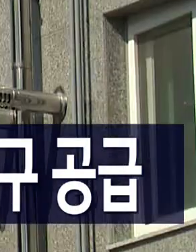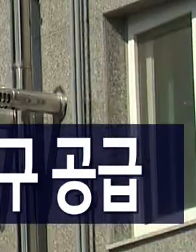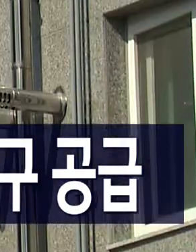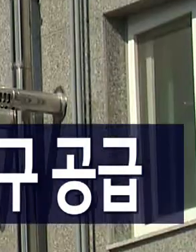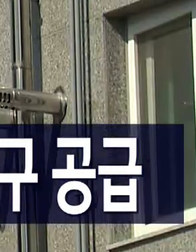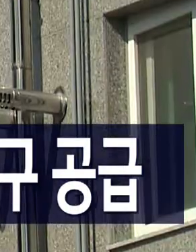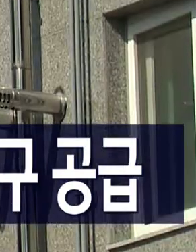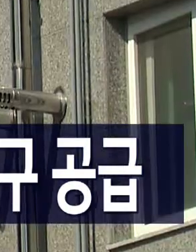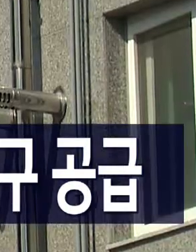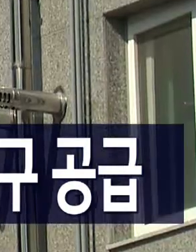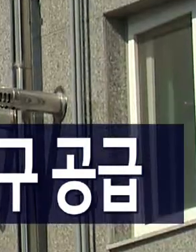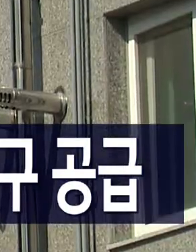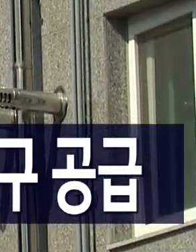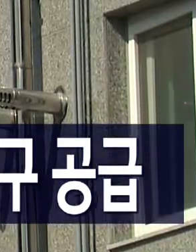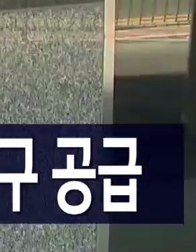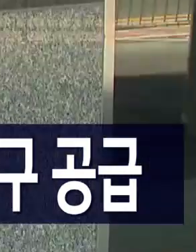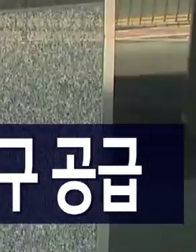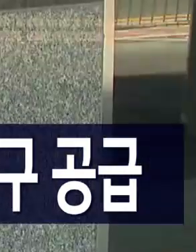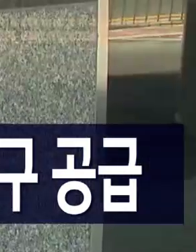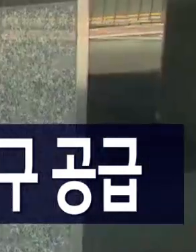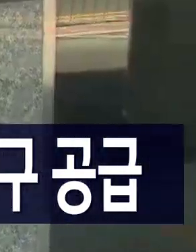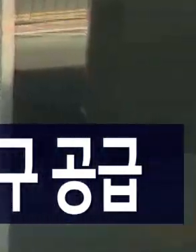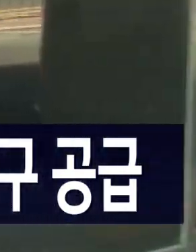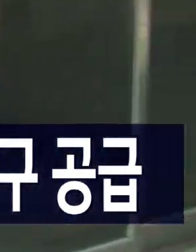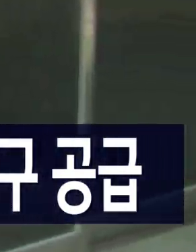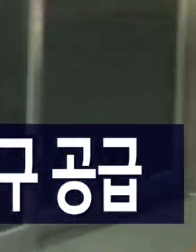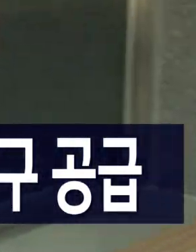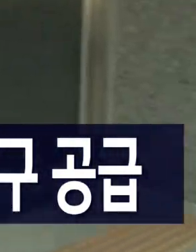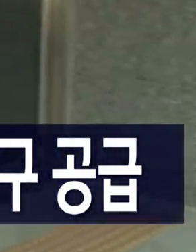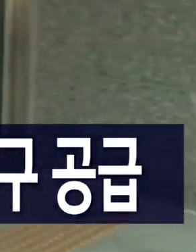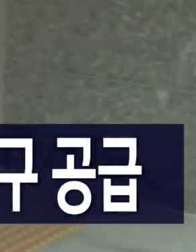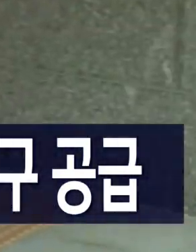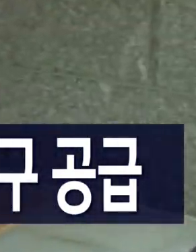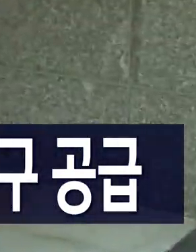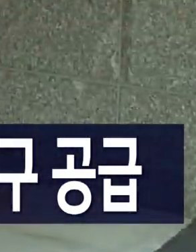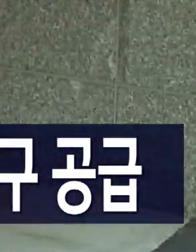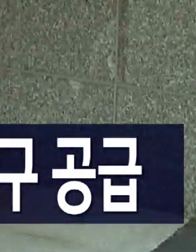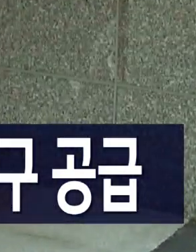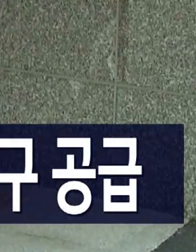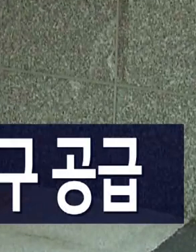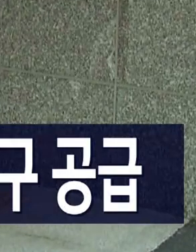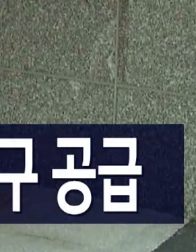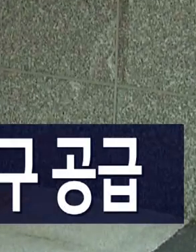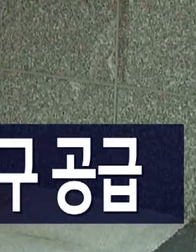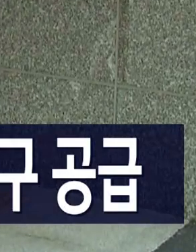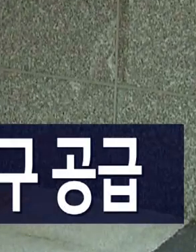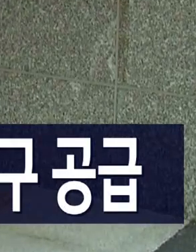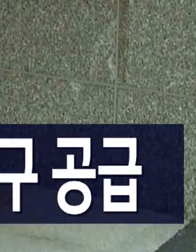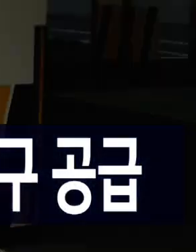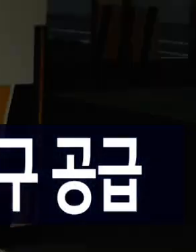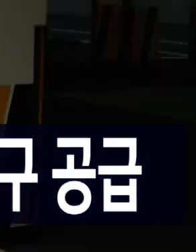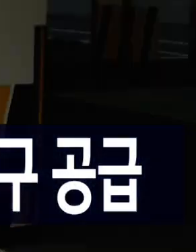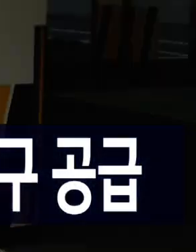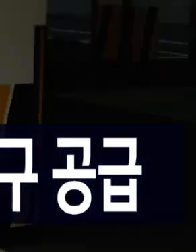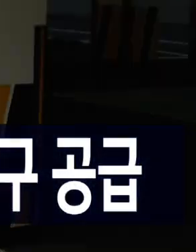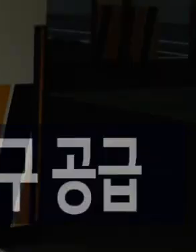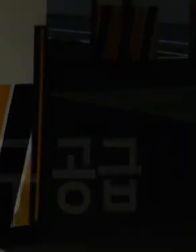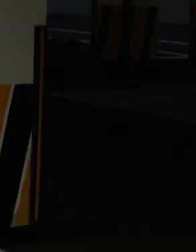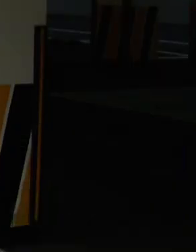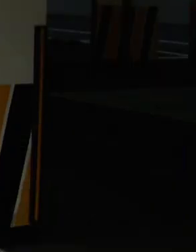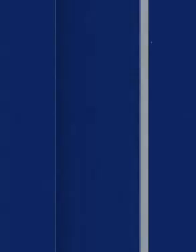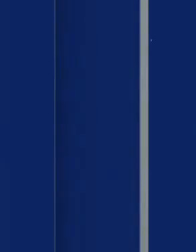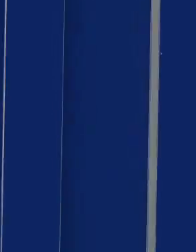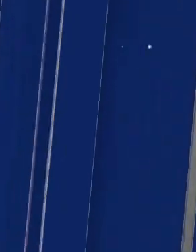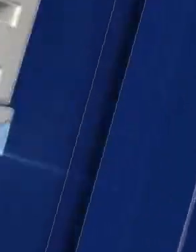한국토지주택공사가 신축 연립주택을 매입해 주거 취약계층에게 싸게 임대해주는 사업을 하고 있습니다. 올해 광주 전남에 800여 가구가